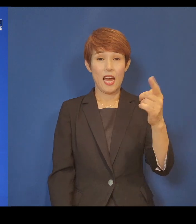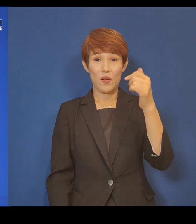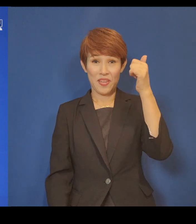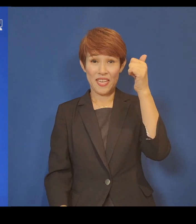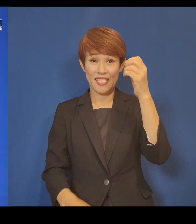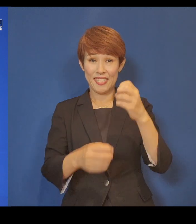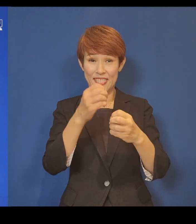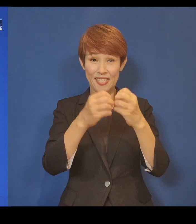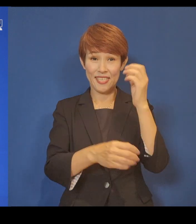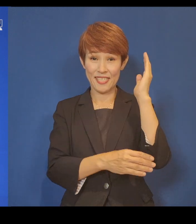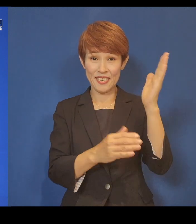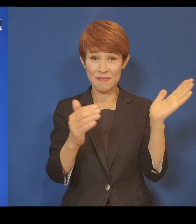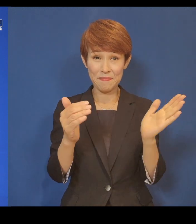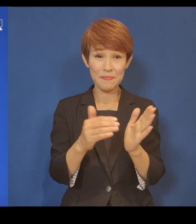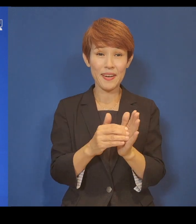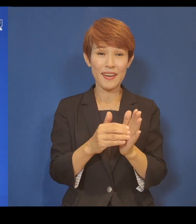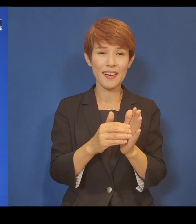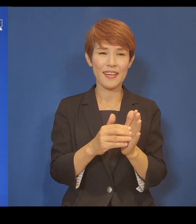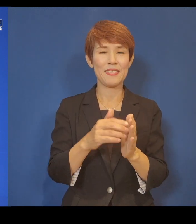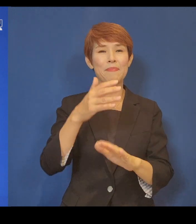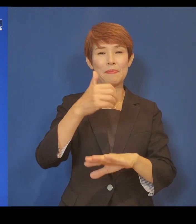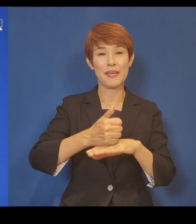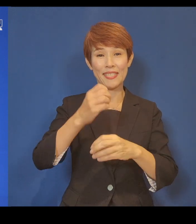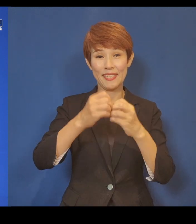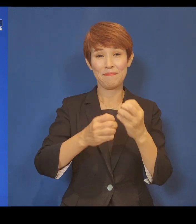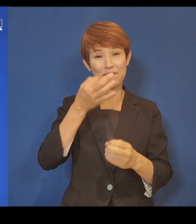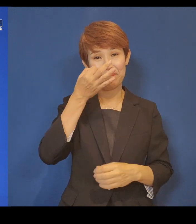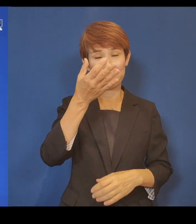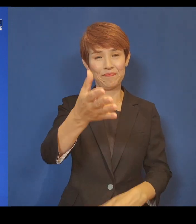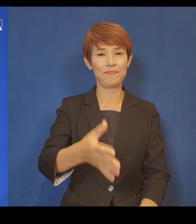다윗의 시로 시작했으니 다윗의 시로 마무리해 볼까요?